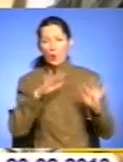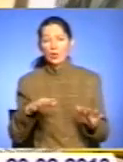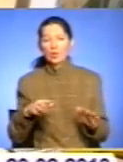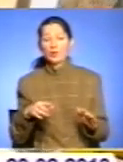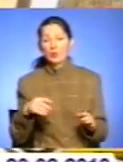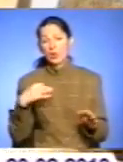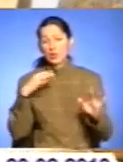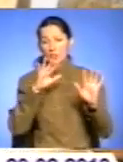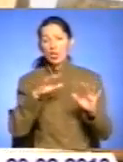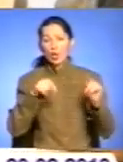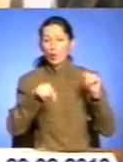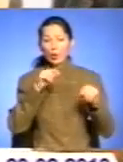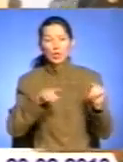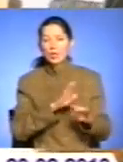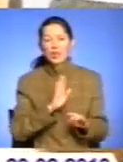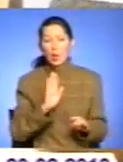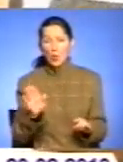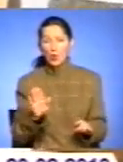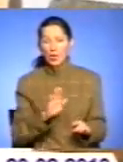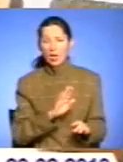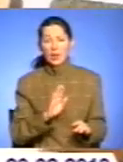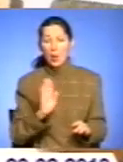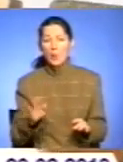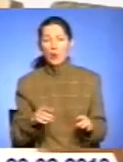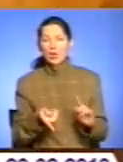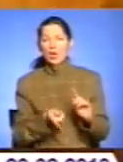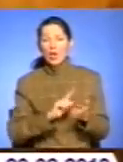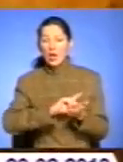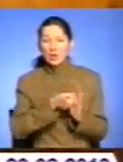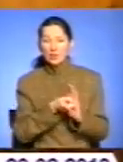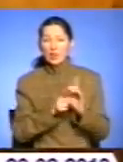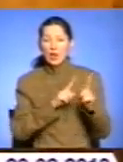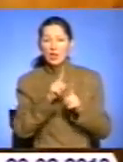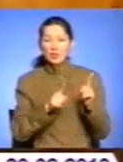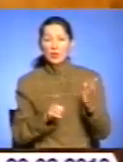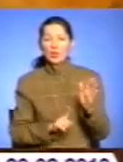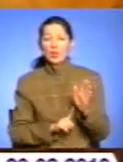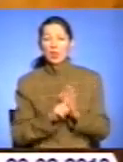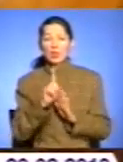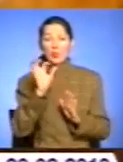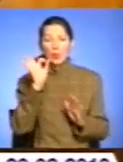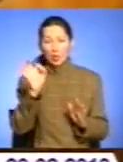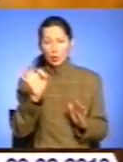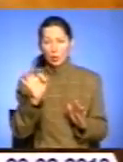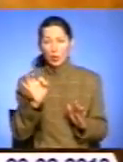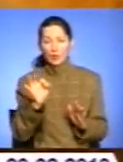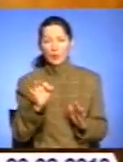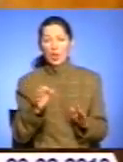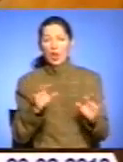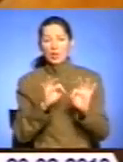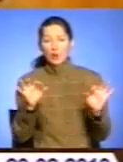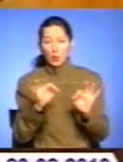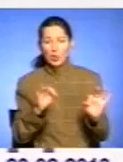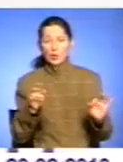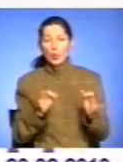не прогнозують. Не передбачаються і різкі коливання температурних показників. Інформацію про погодні умови синоптики надаватимуть